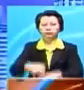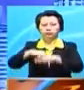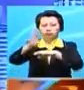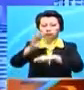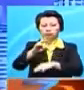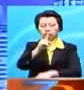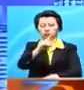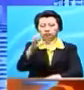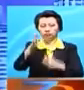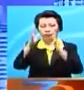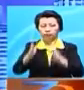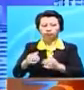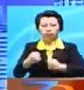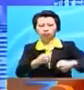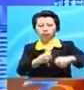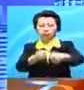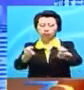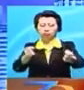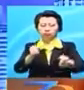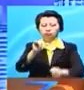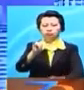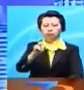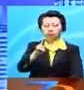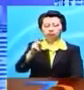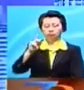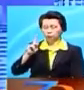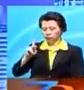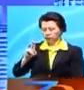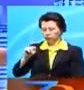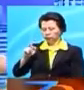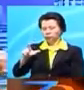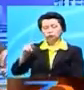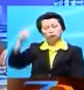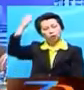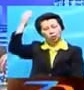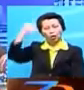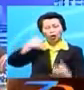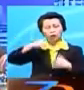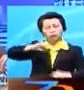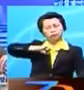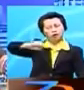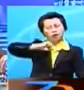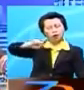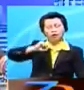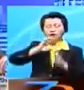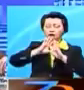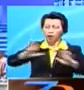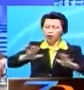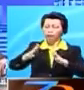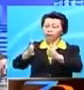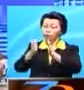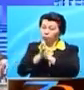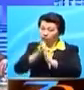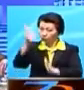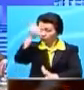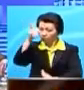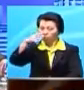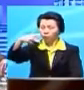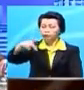Lebih 100 penduduk Sungai Yu, Kuala Selangor mengadakan bantahan secara aman menuntut kerajaan PKR